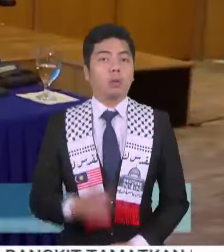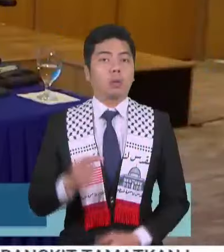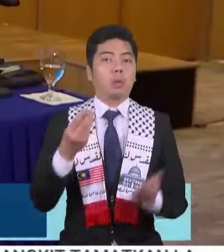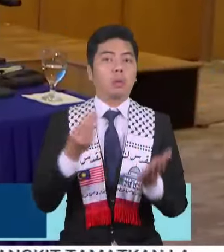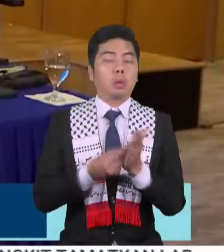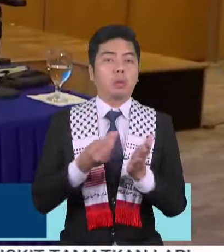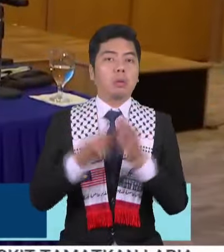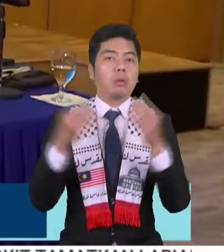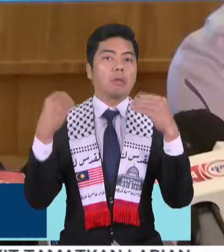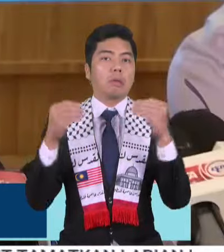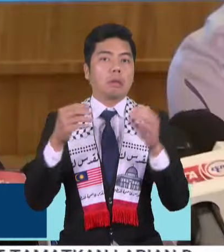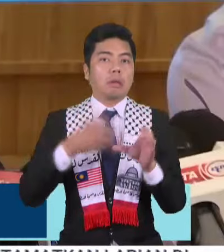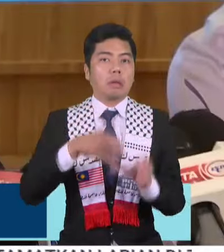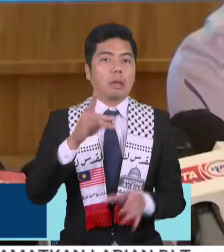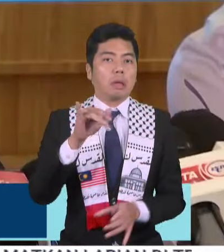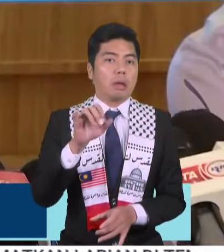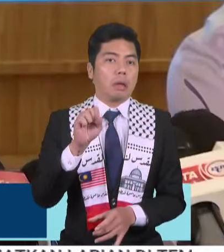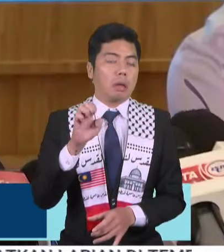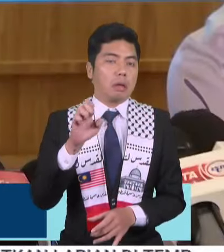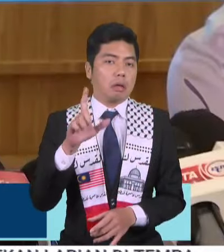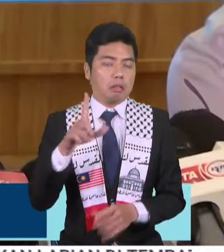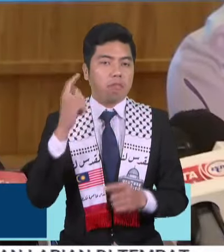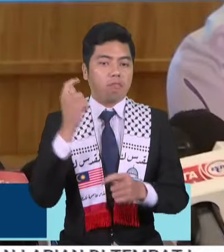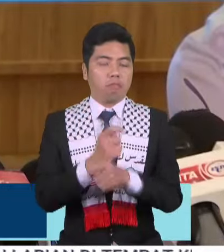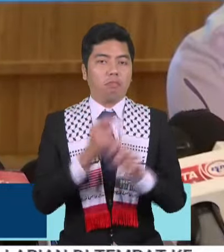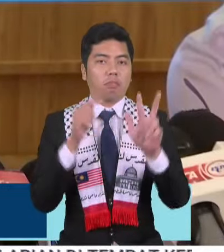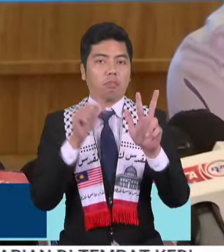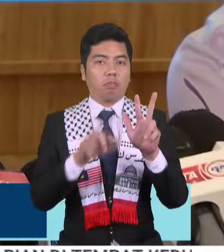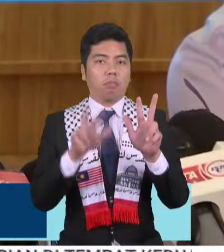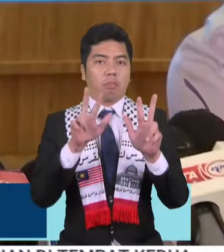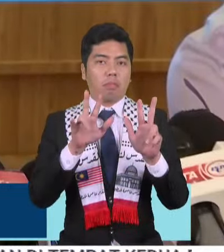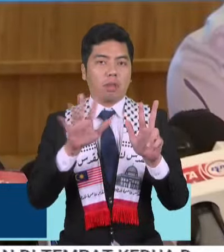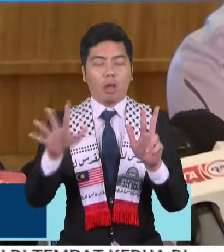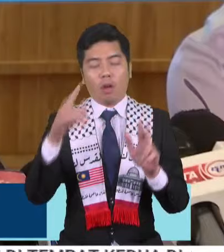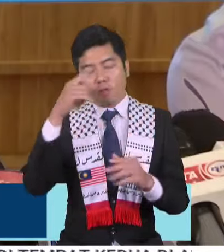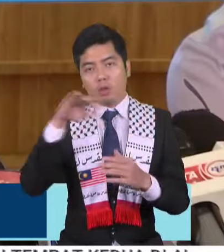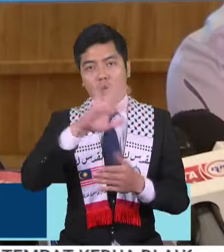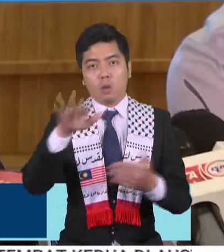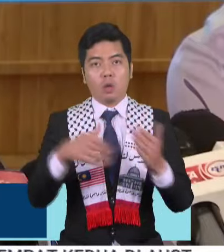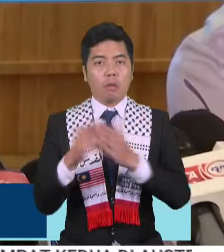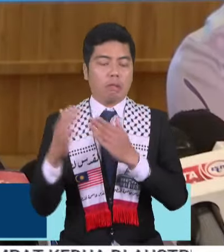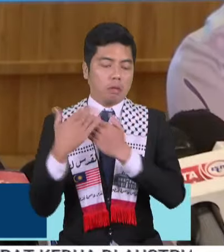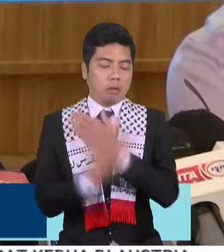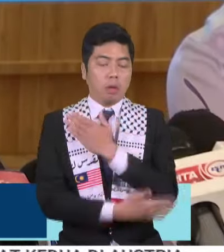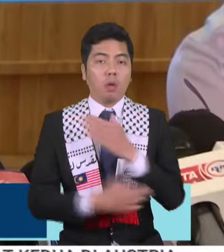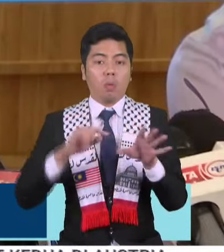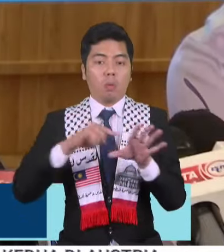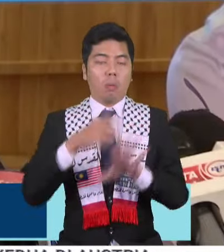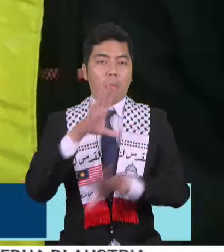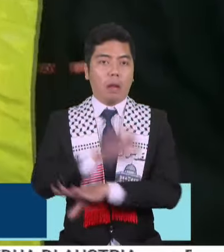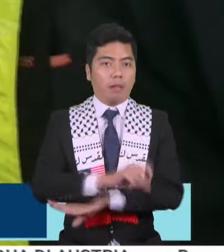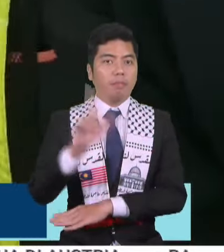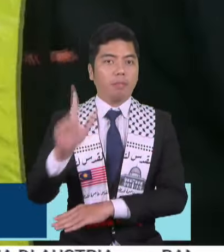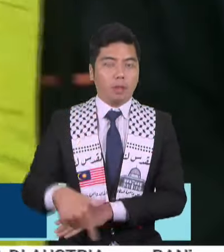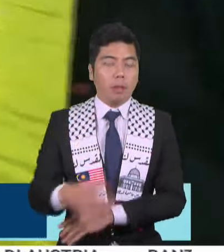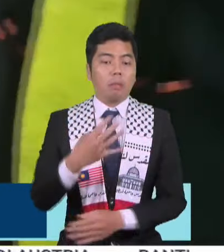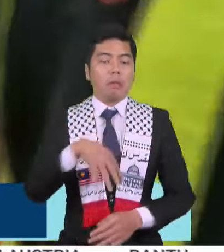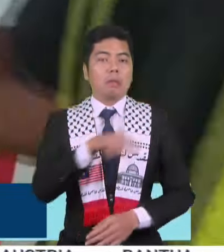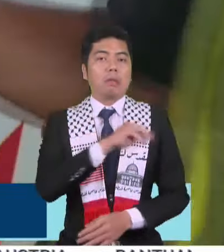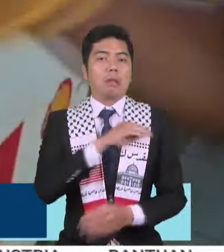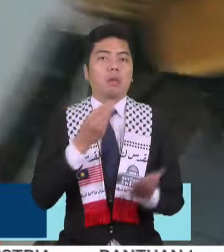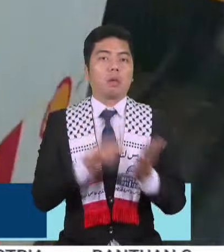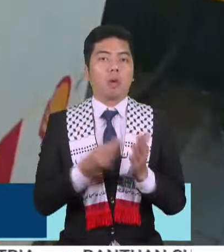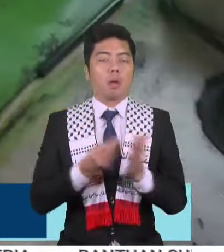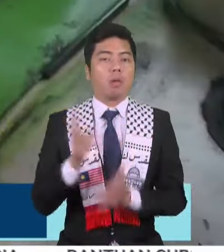Harga runcit diesel ditetapkan pada kadar RM3.35 seliter di seluruh Semenanjung berkuat kuasa tengah malam ini. Menteri Kewangan